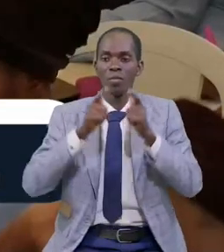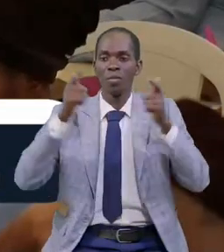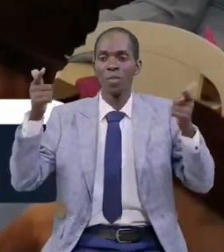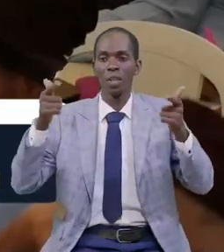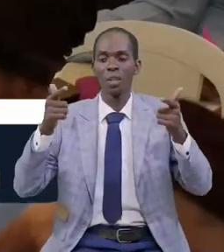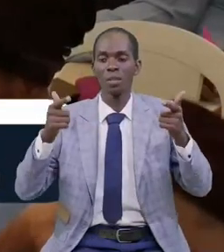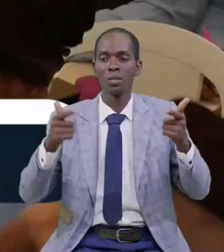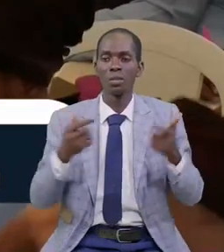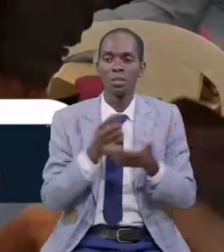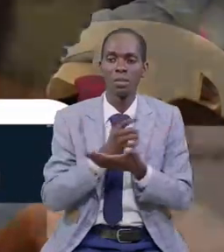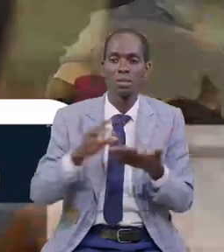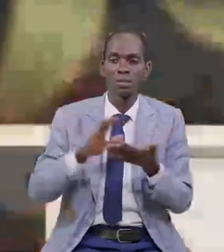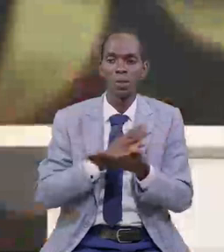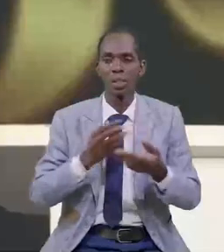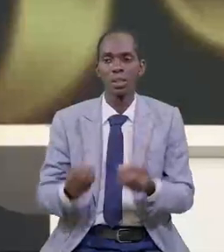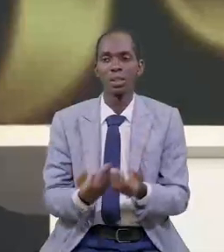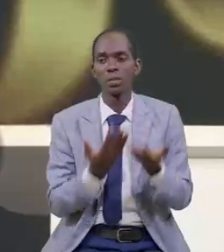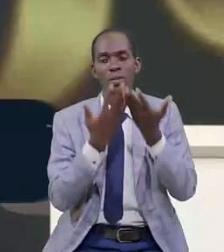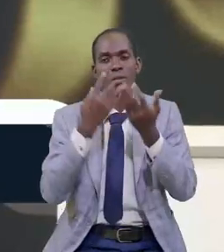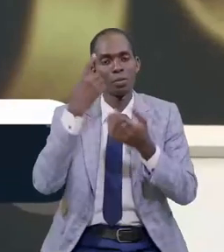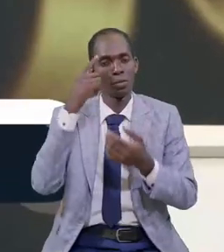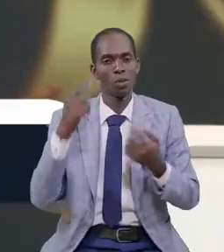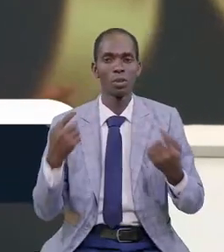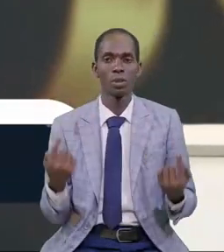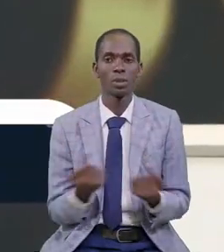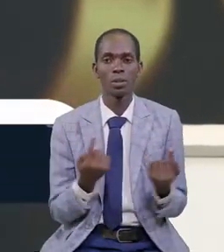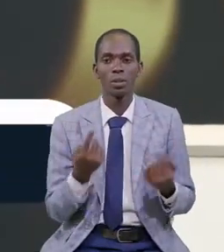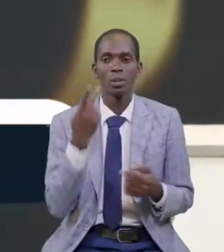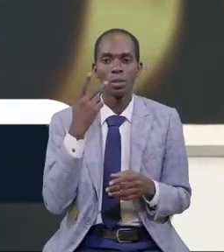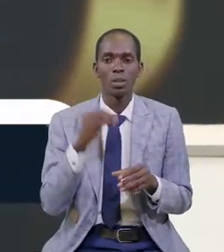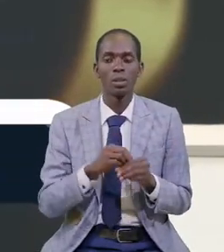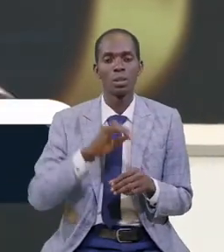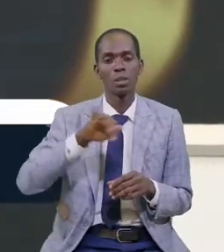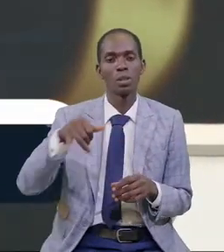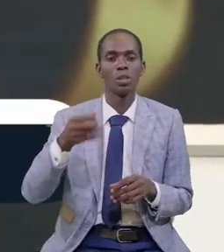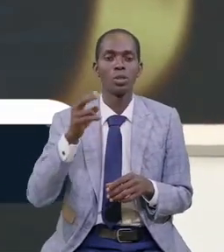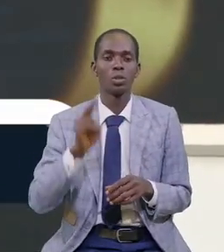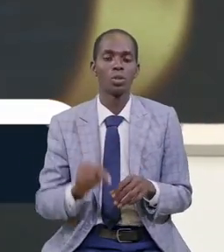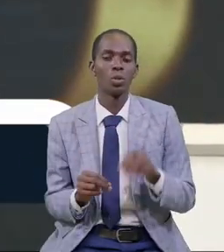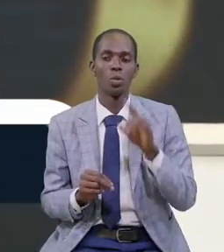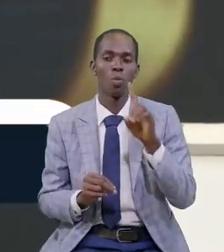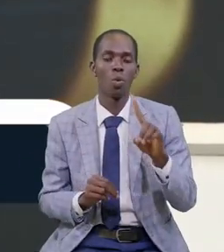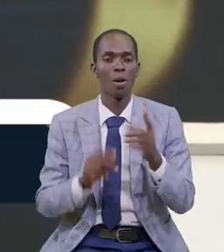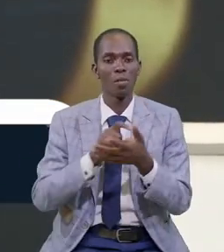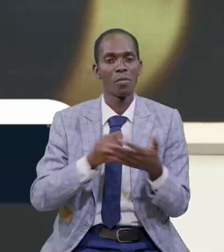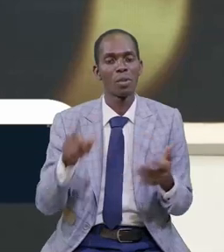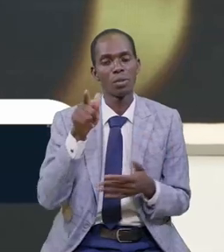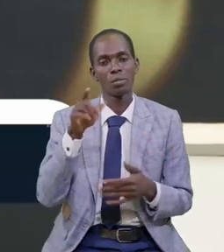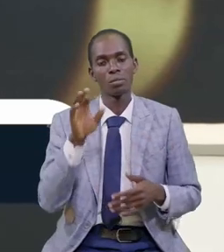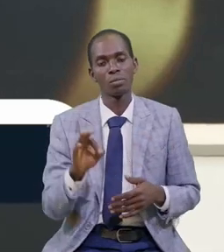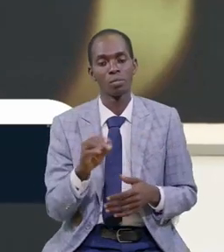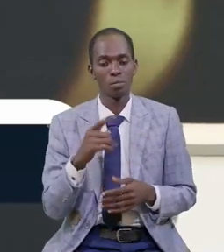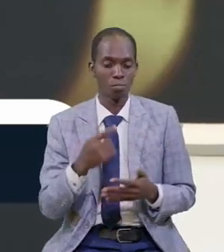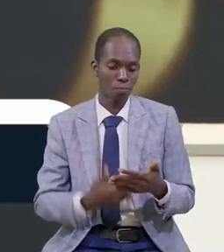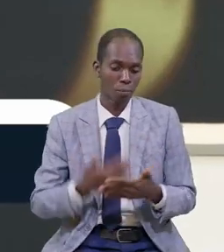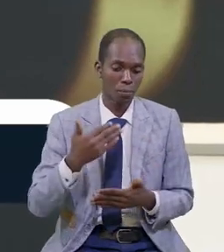c'est dit en jean chapitre 1 verset 29 Jean 12 29